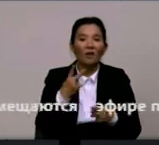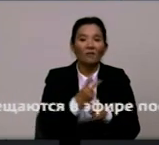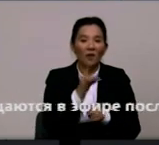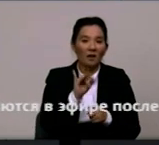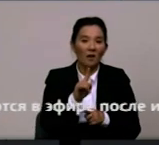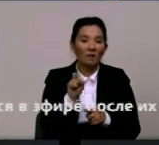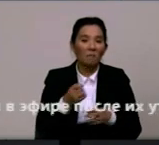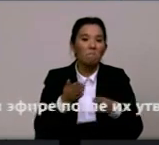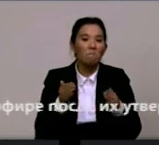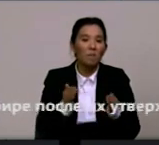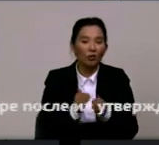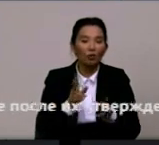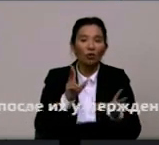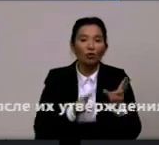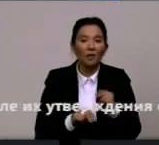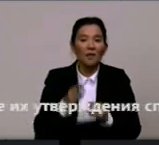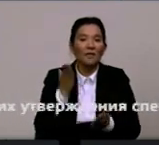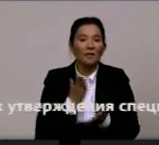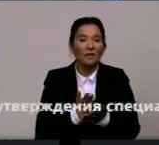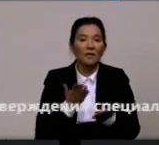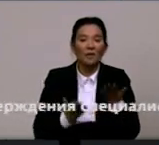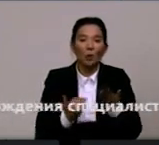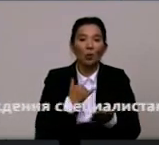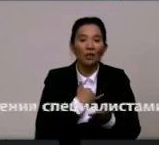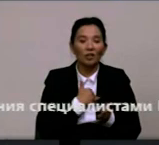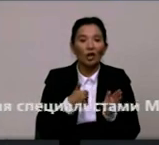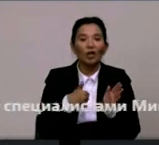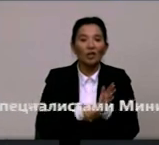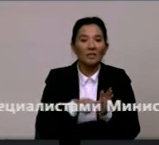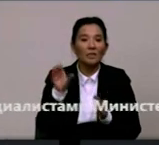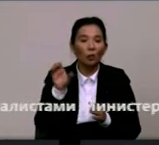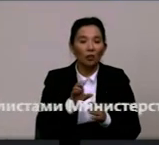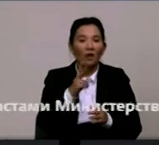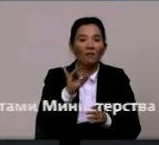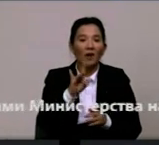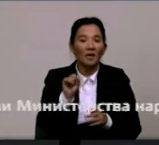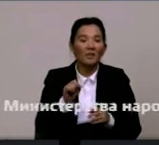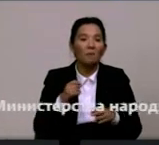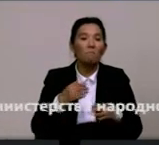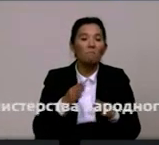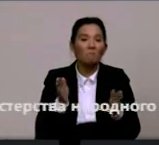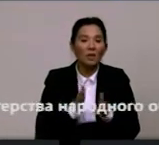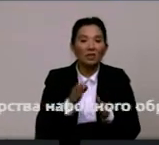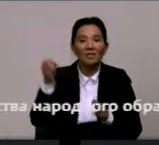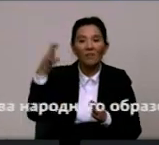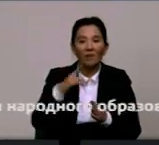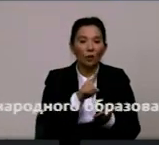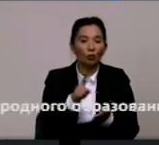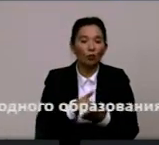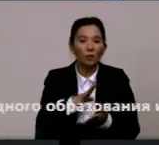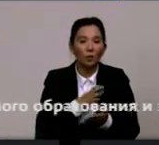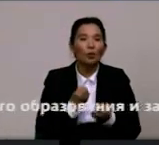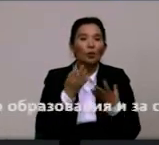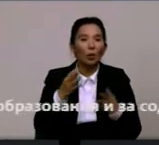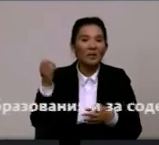раза меньше. Значит, если у нас 6 секунд, в 2 раза меньше света должно быть. То есть